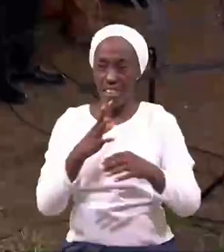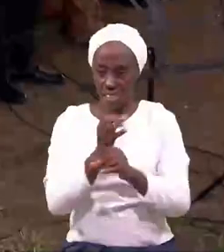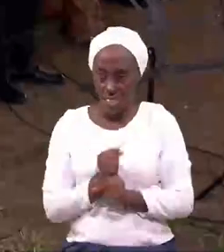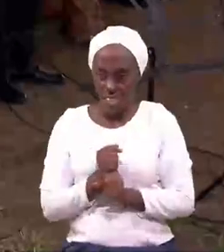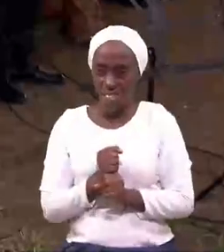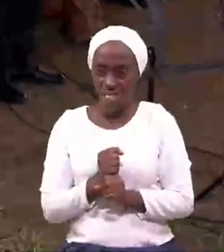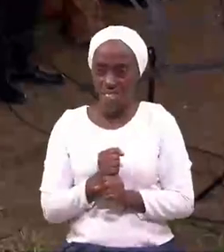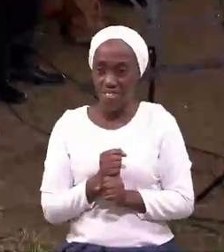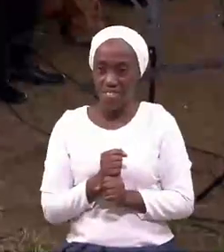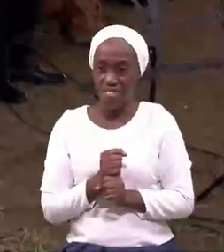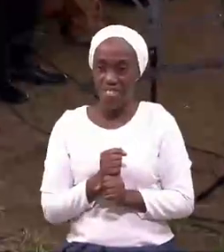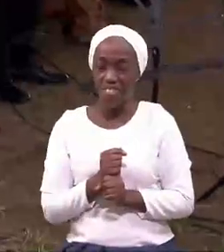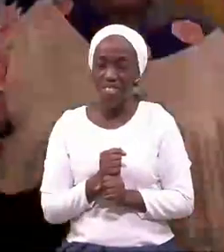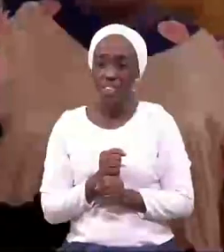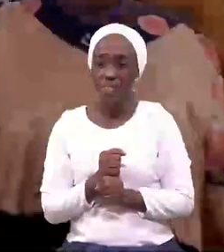reçois.